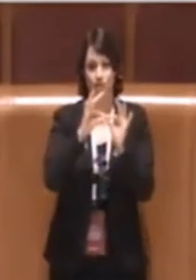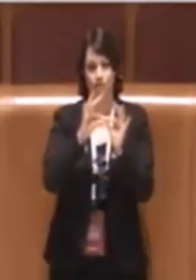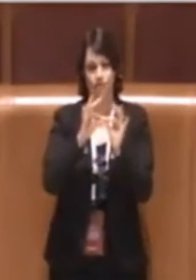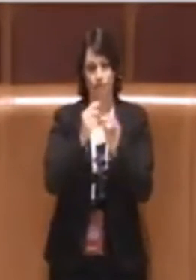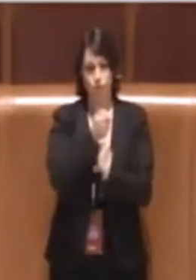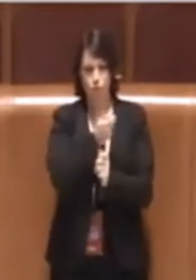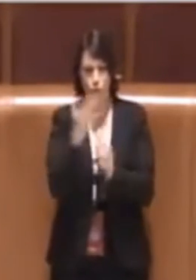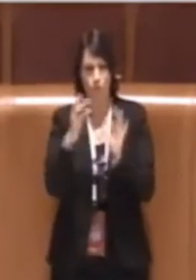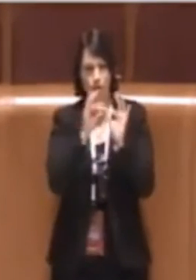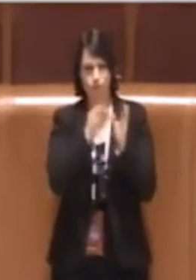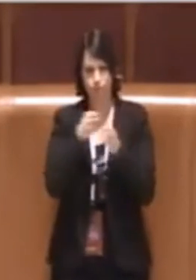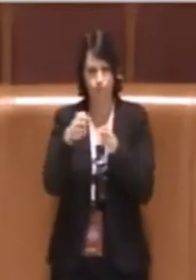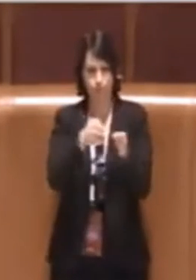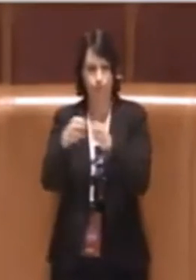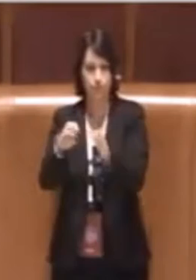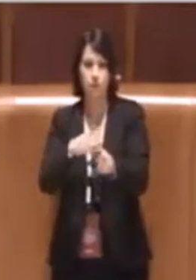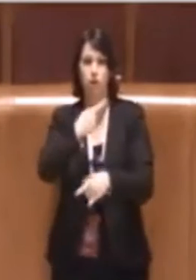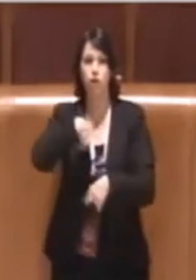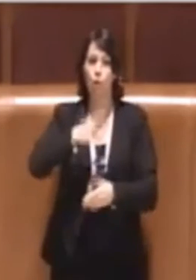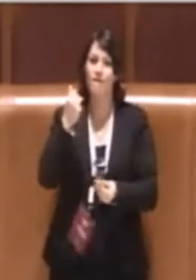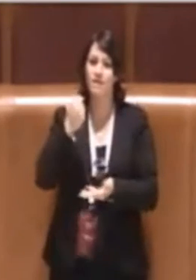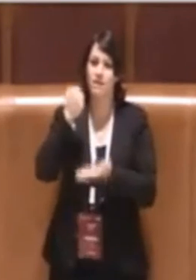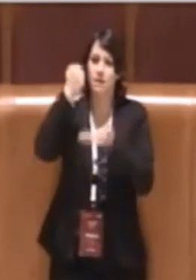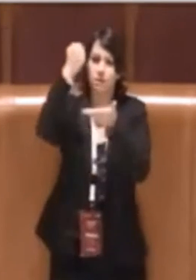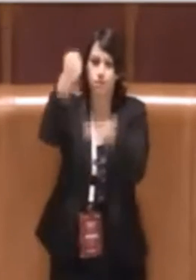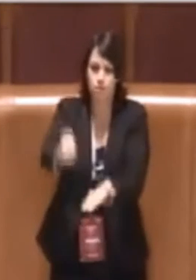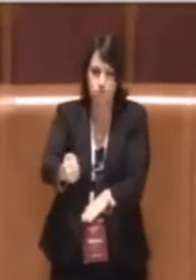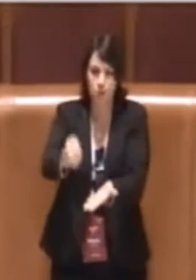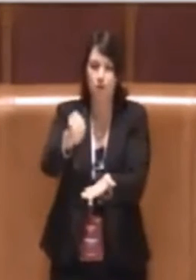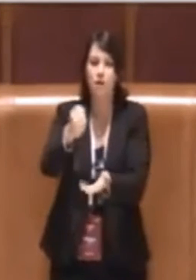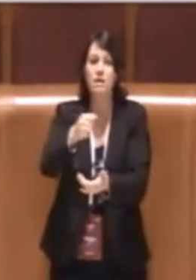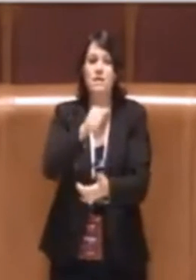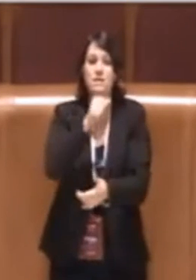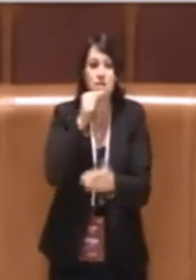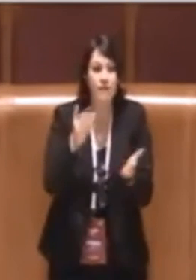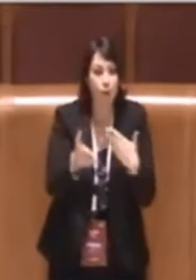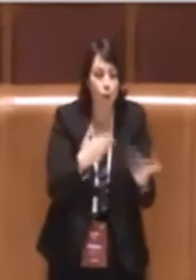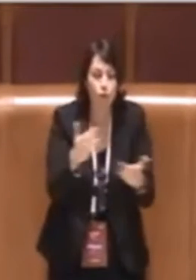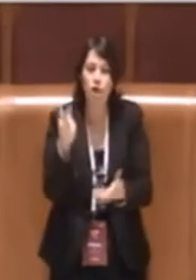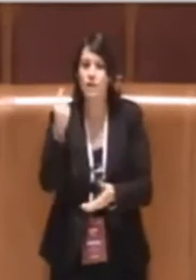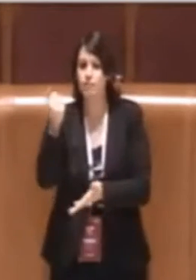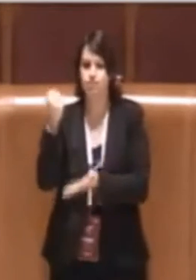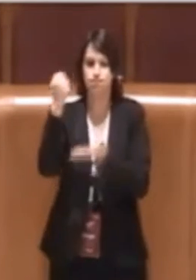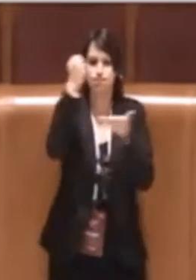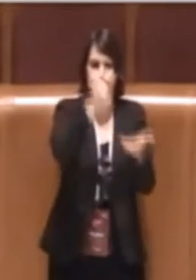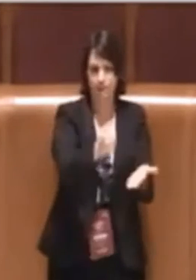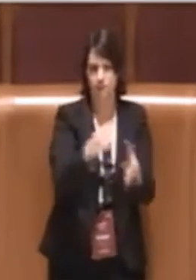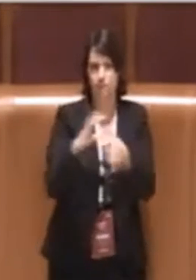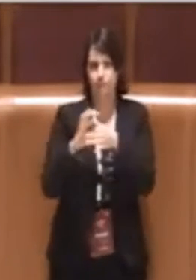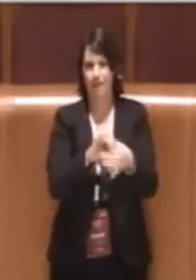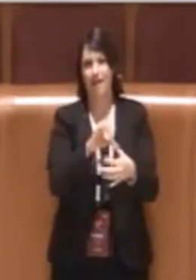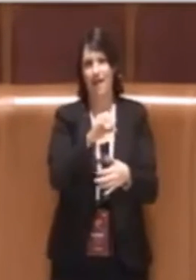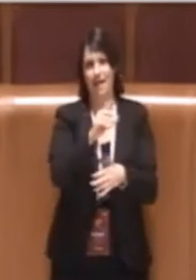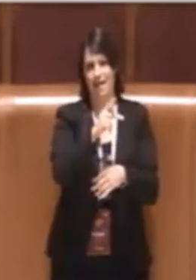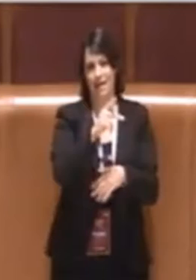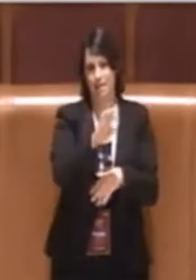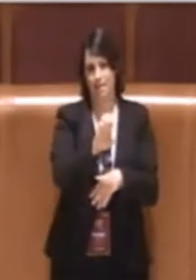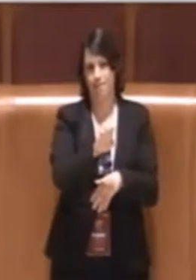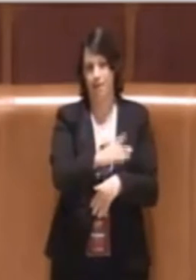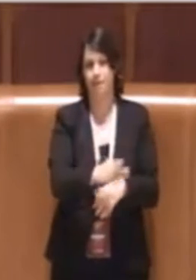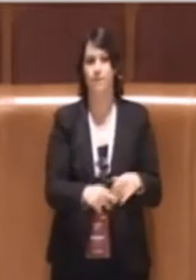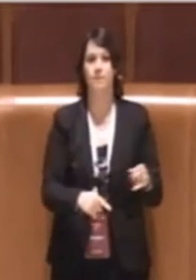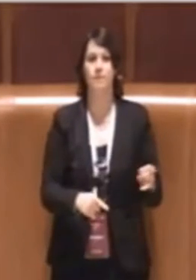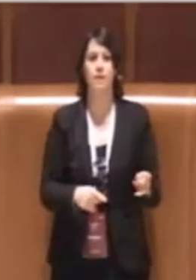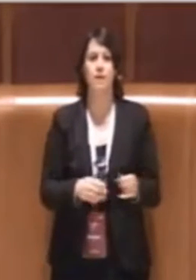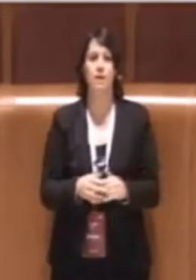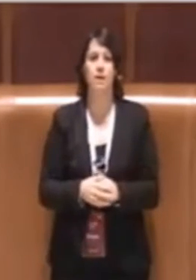sulle PEB, abbiamo messo 1,5 milioni sugli interventi più urgenti relativi alle PEB. Abbiamo messo anche in previsione degli